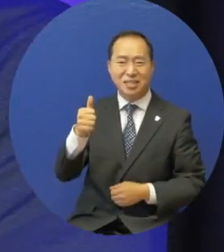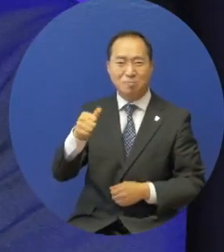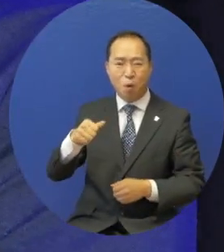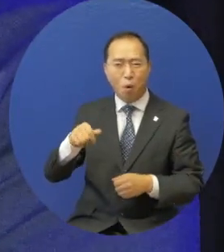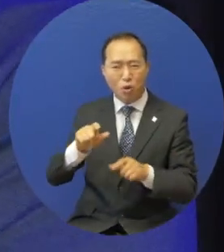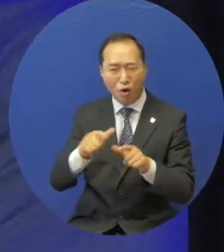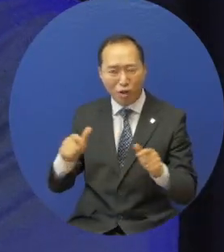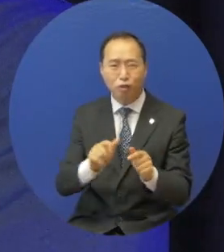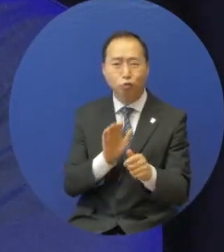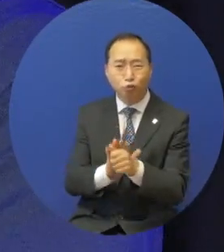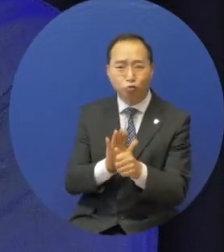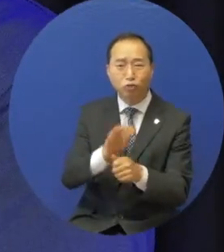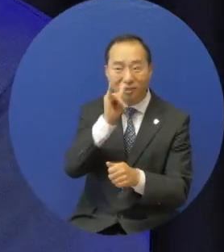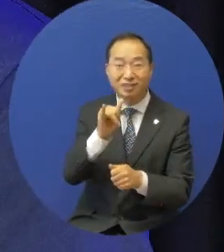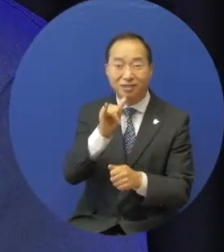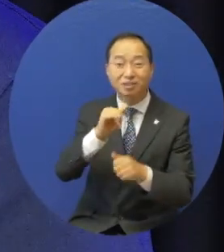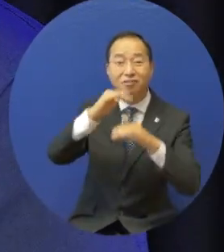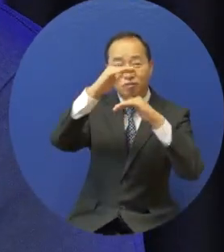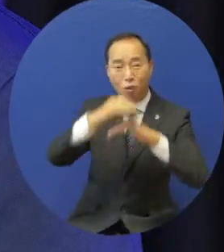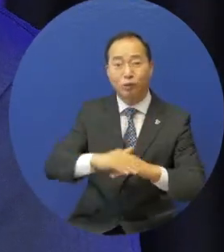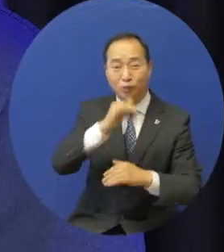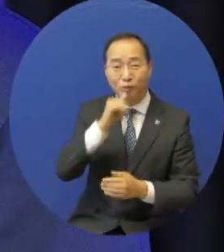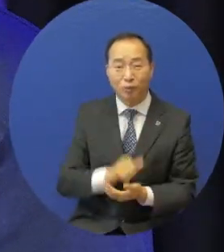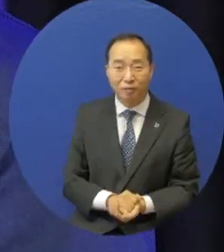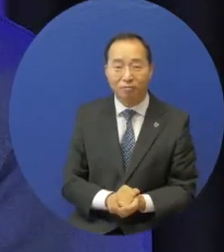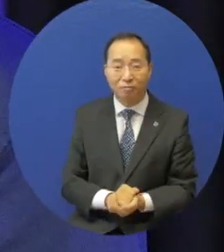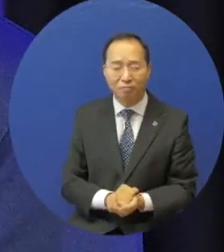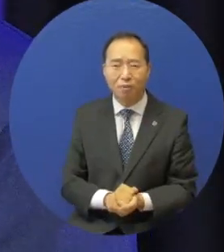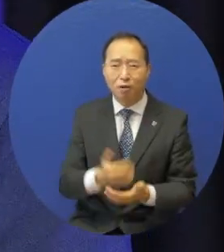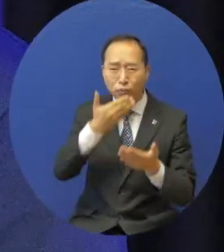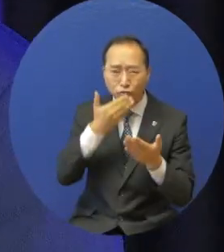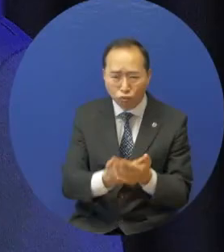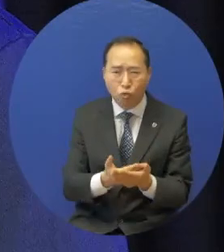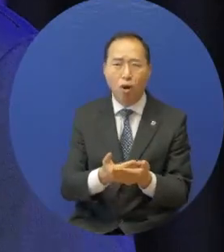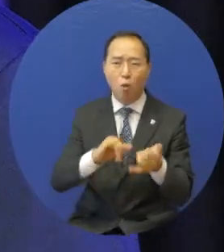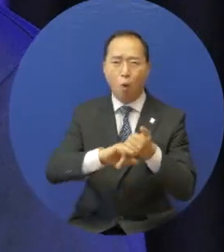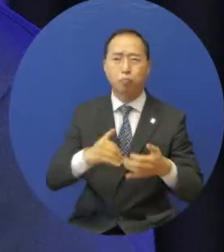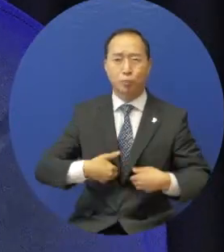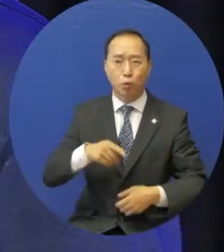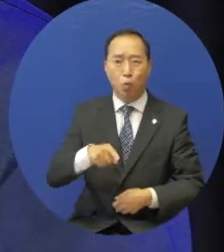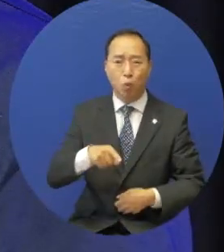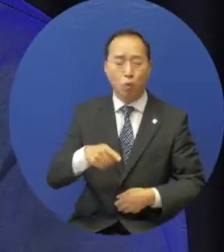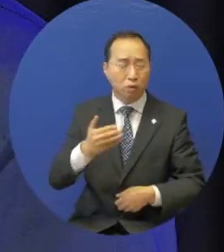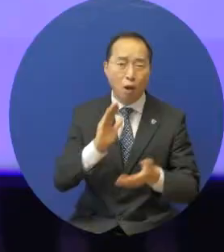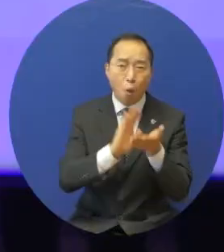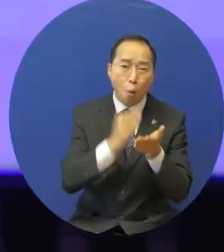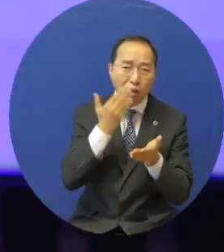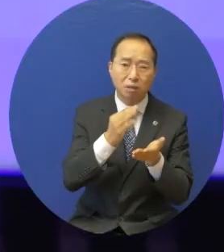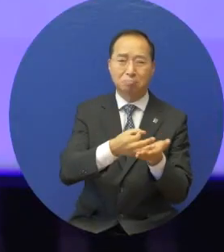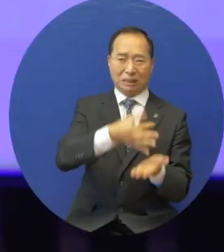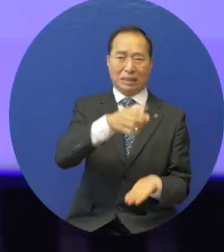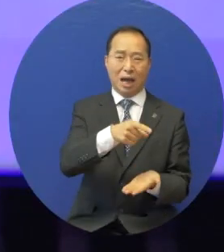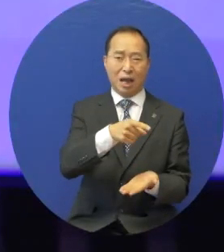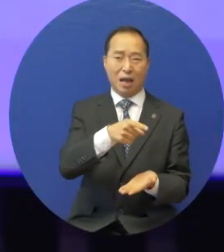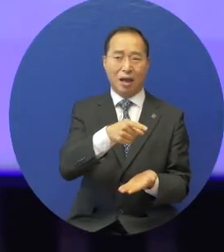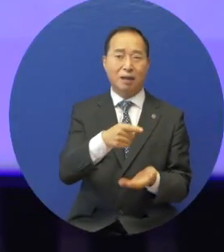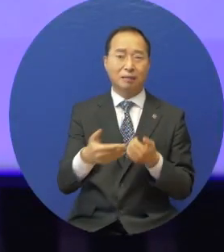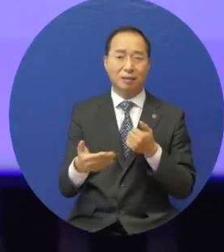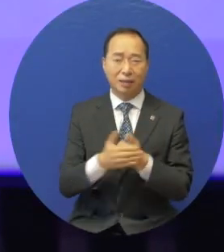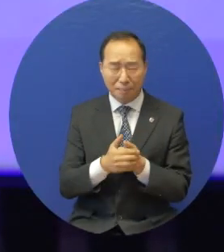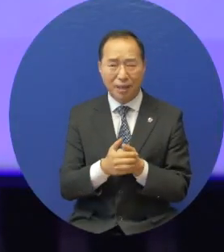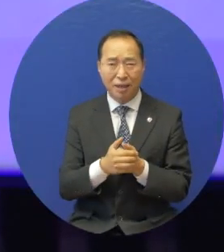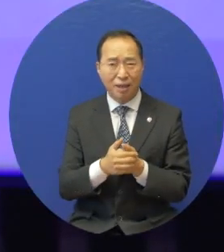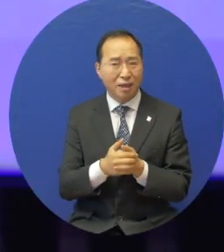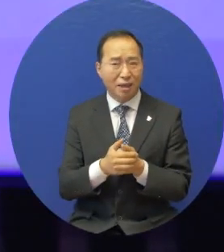하는 지식인은 본인의 딸을 결혼시킬 때 있잖아요. 이 수모를 얻어오기 위해서 무척 노력을 합니다. 아유 시간이 안 돼요. 또